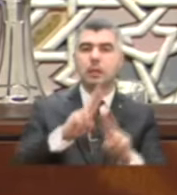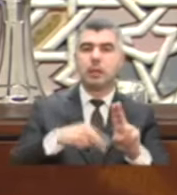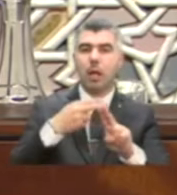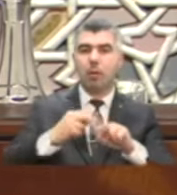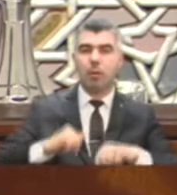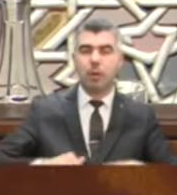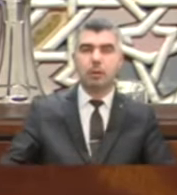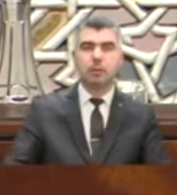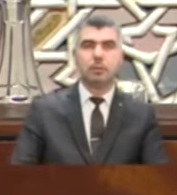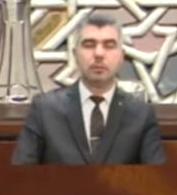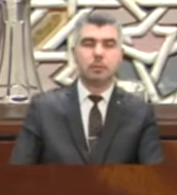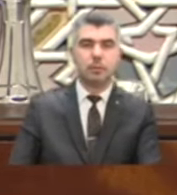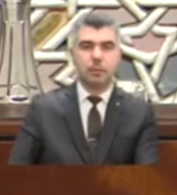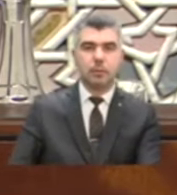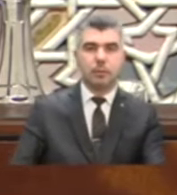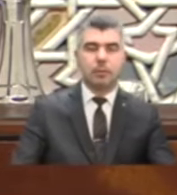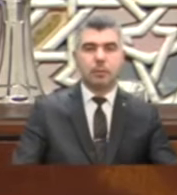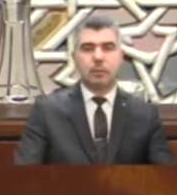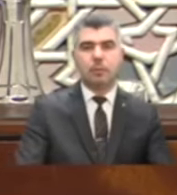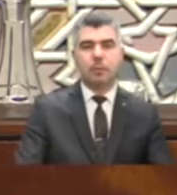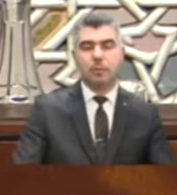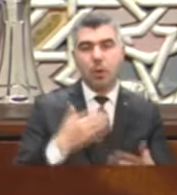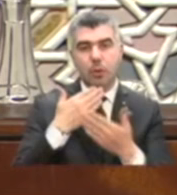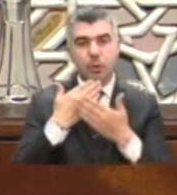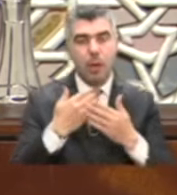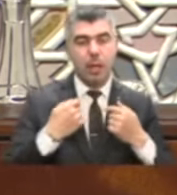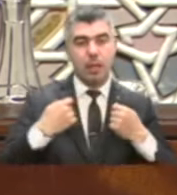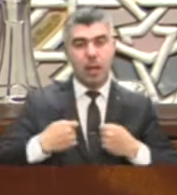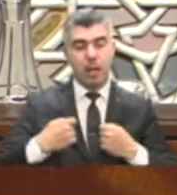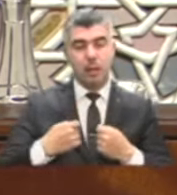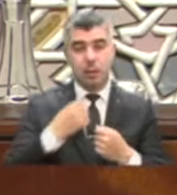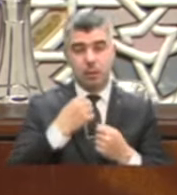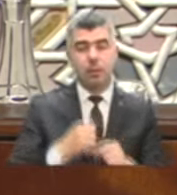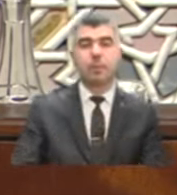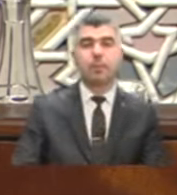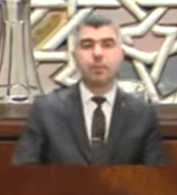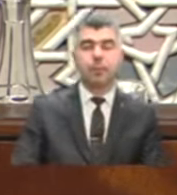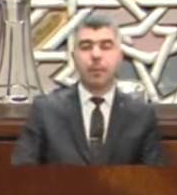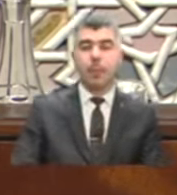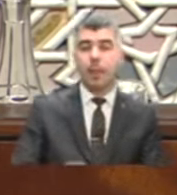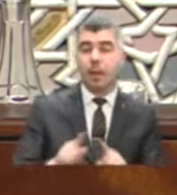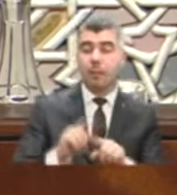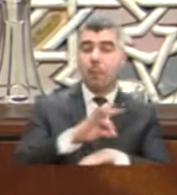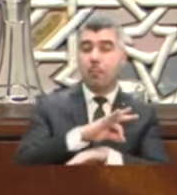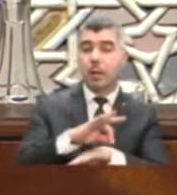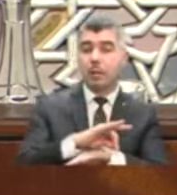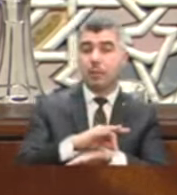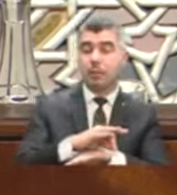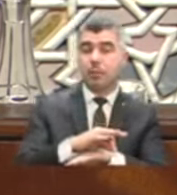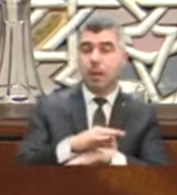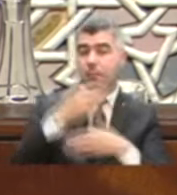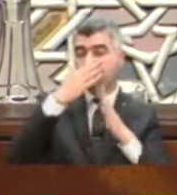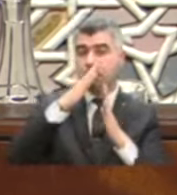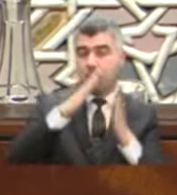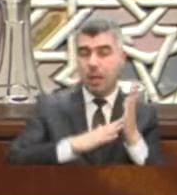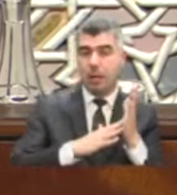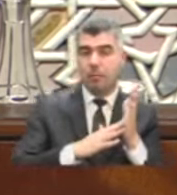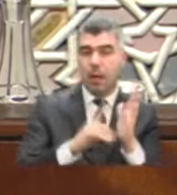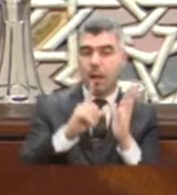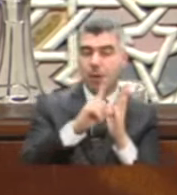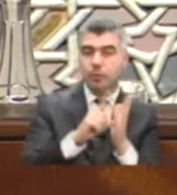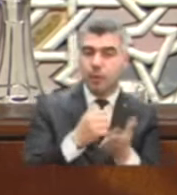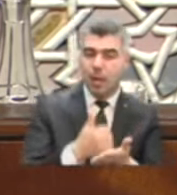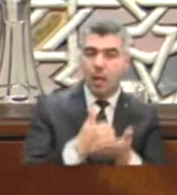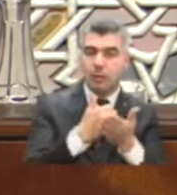الوزير. شكرا السيد الرئيس. شكرا السيد النائب على هذا السؤال. أخبركم أن المكتب المغربي لحقوق المؤلف وحقوق المجاور